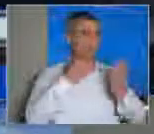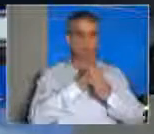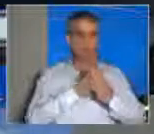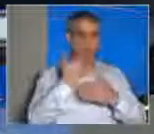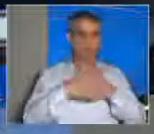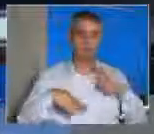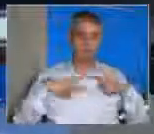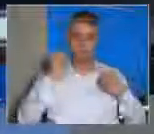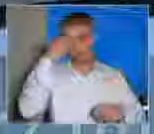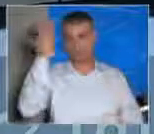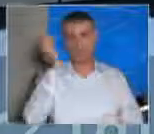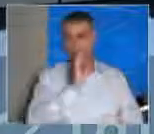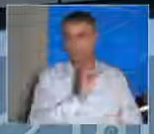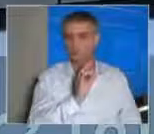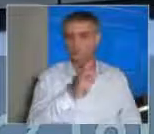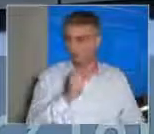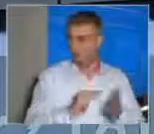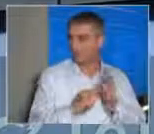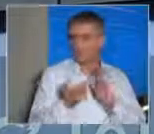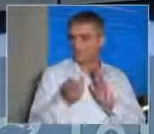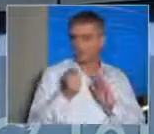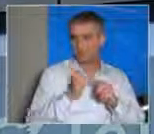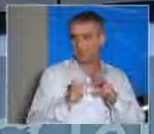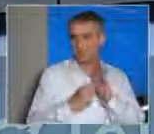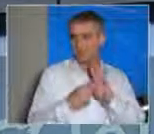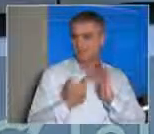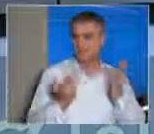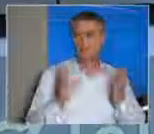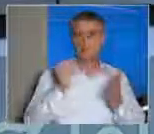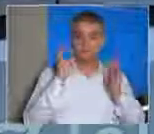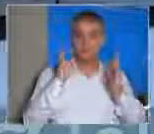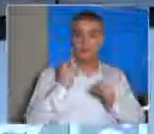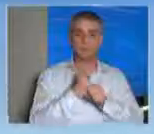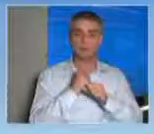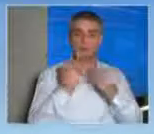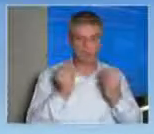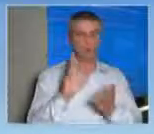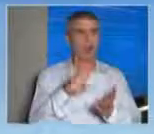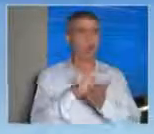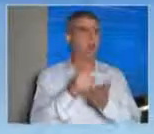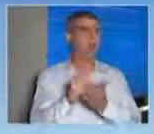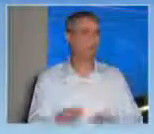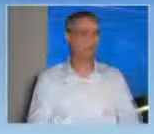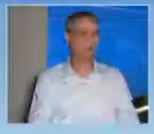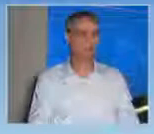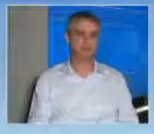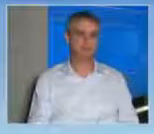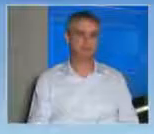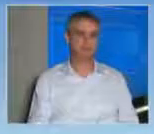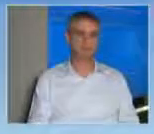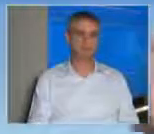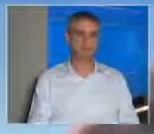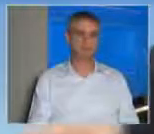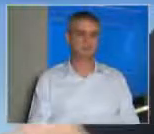סוף החיים עם הפופולריות שלו, כלומר, ברצינות. זאת הכוונה. זאת הכוונה. לא, אם הוא עושה עבודה טובה, הוא יכול להמשיך. אבל אנחנו